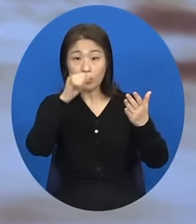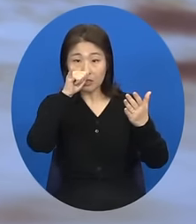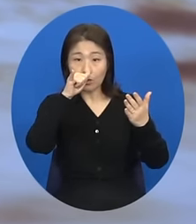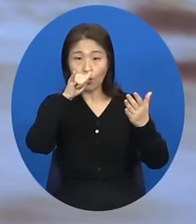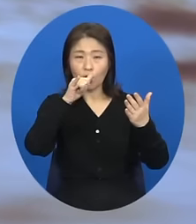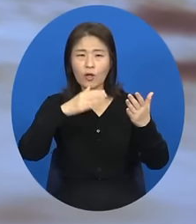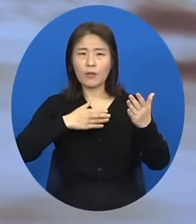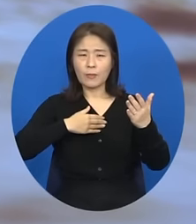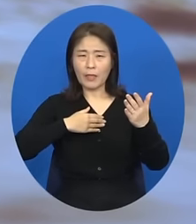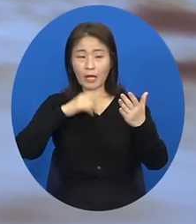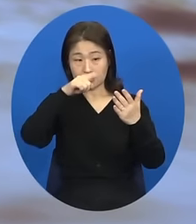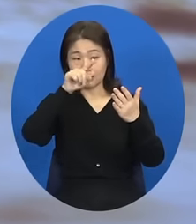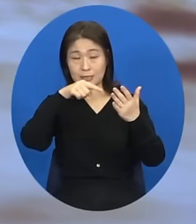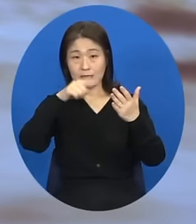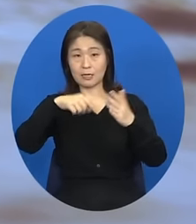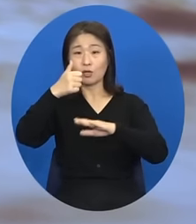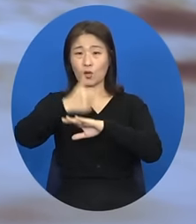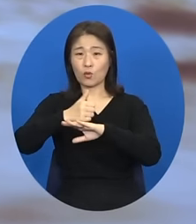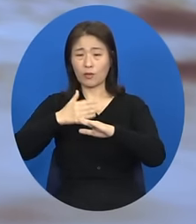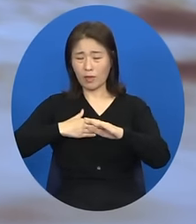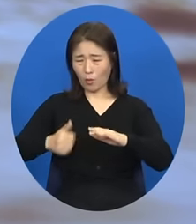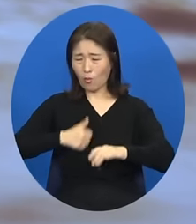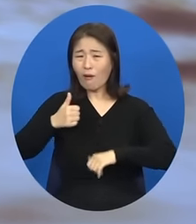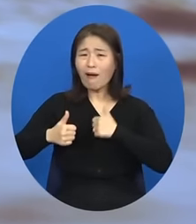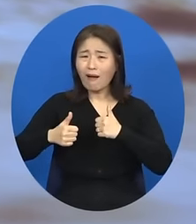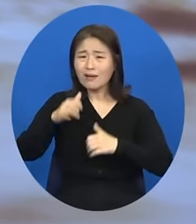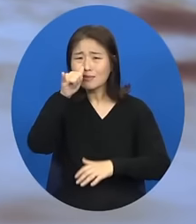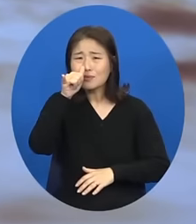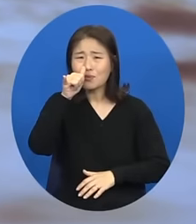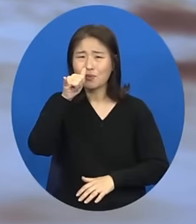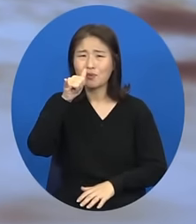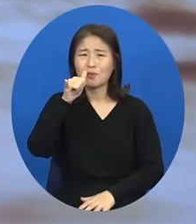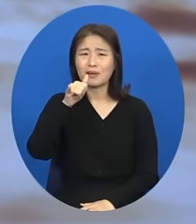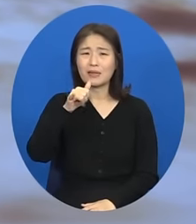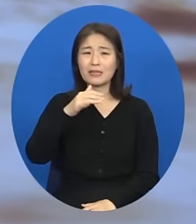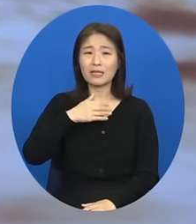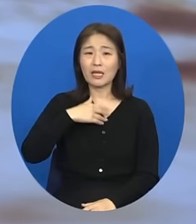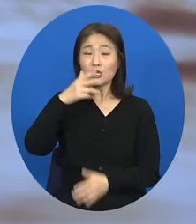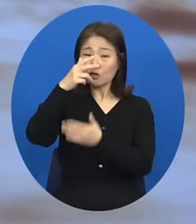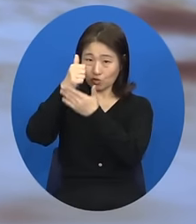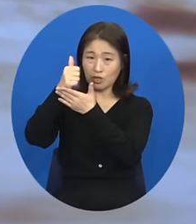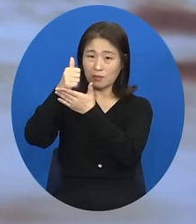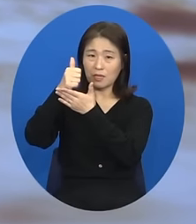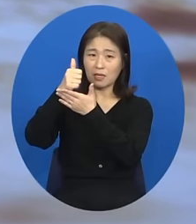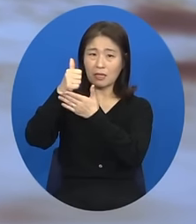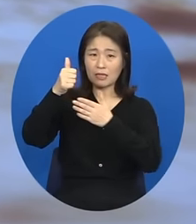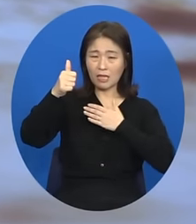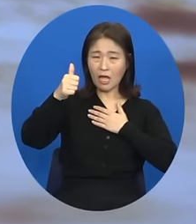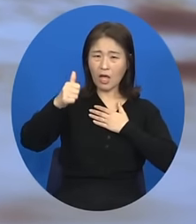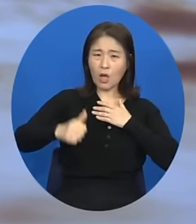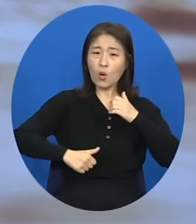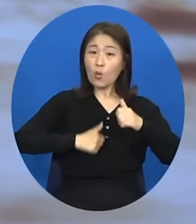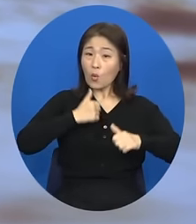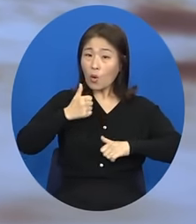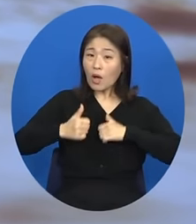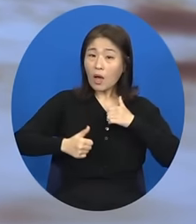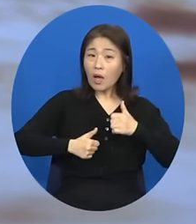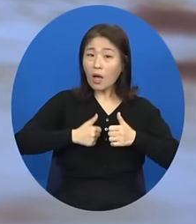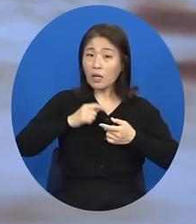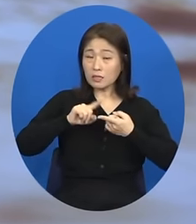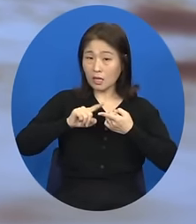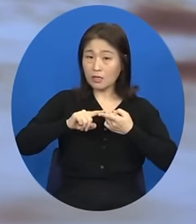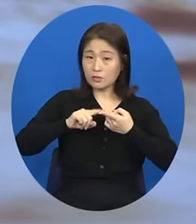밖에 있더라고요. 주님이 이 모습을 다뤄주셨어요. 그런데 저는 이걸 다뤄줬다고 해서 제게 다른